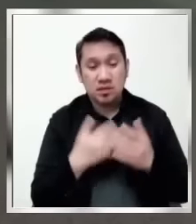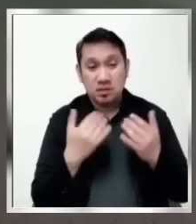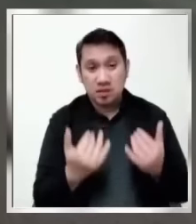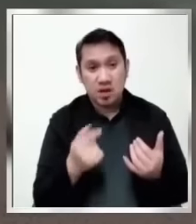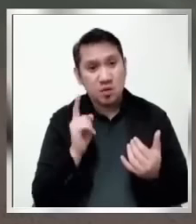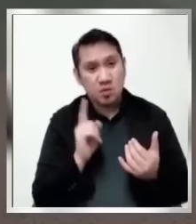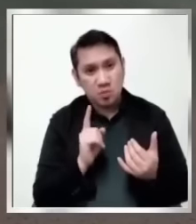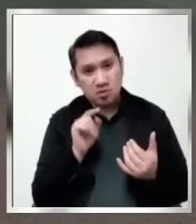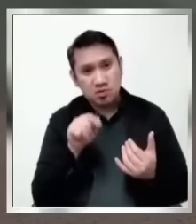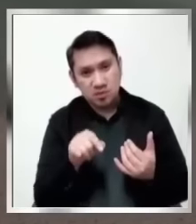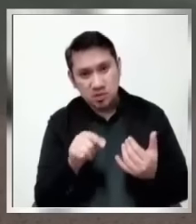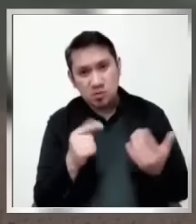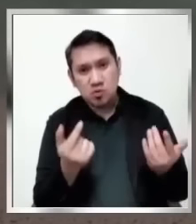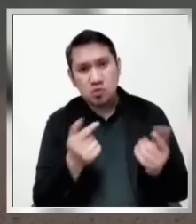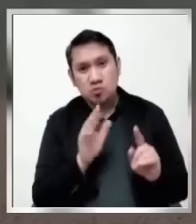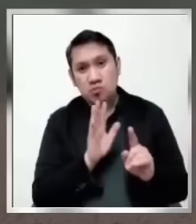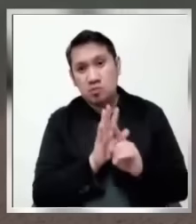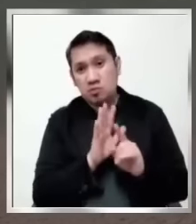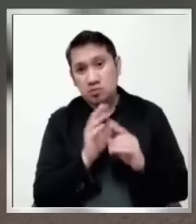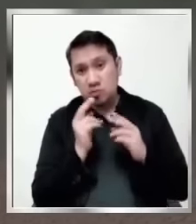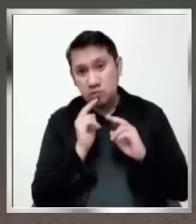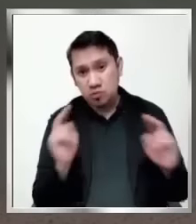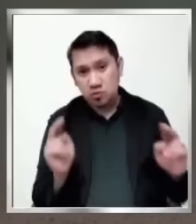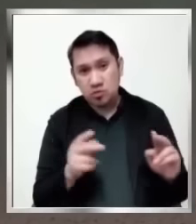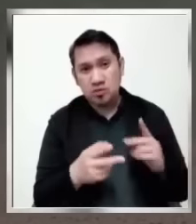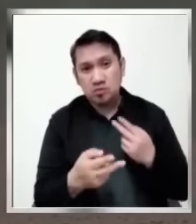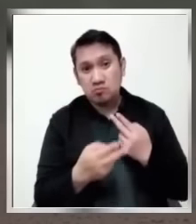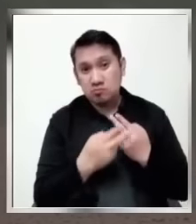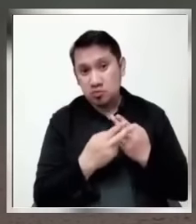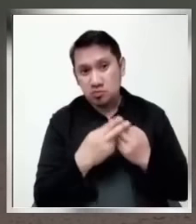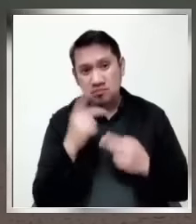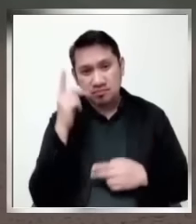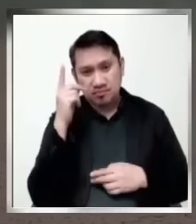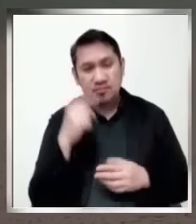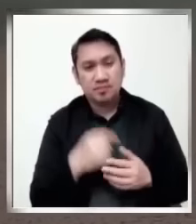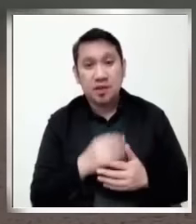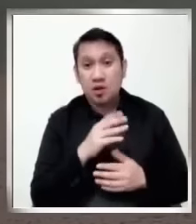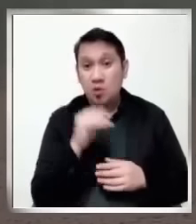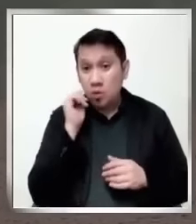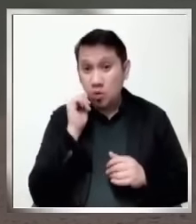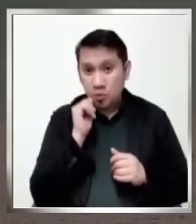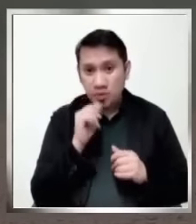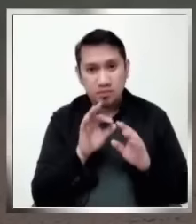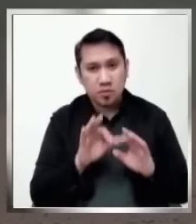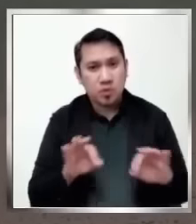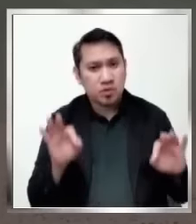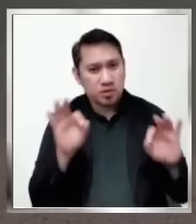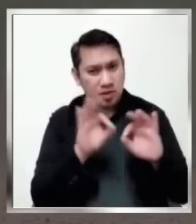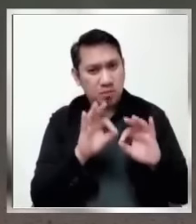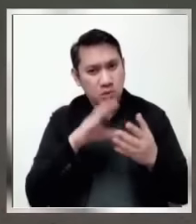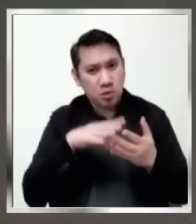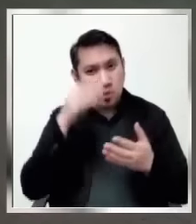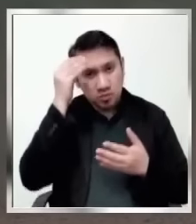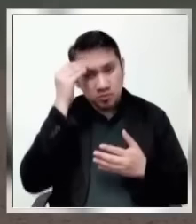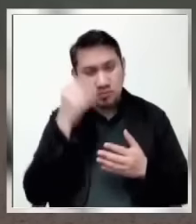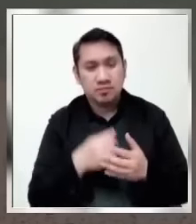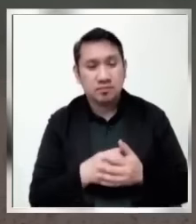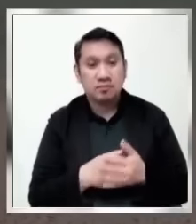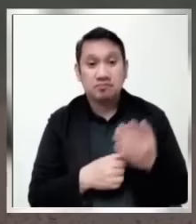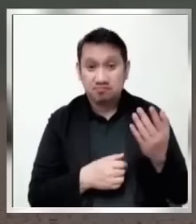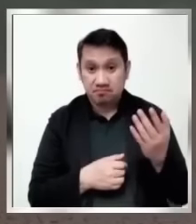viral na balita, i-tweet o i-comment lang hashtag Kuya Kim ano na. Laging tandaan, kimportante ang may alam. Ako po si Kuya Kim at sagot ko